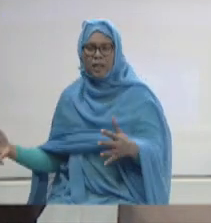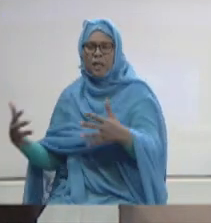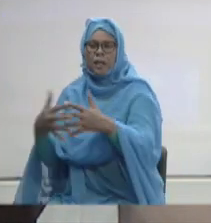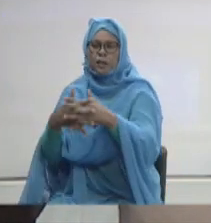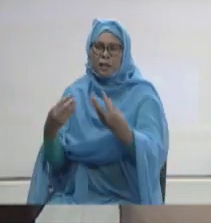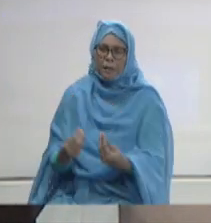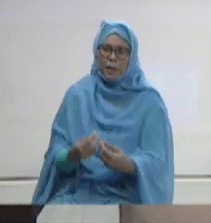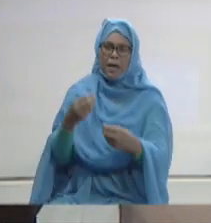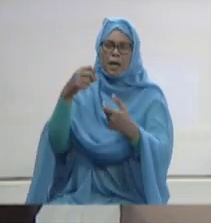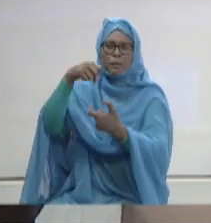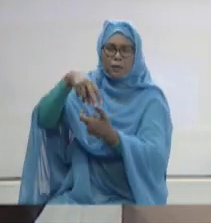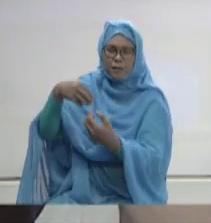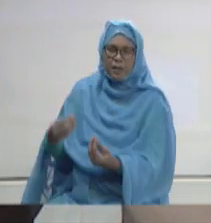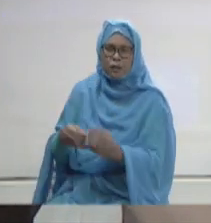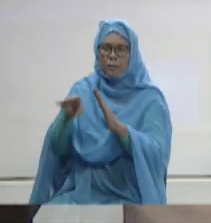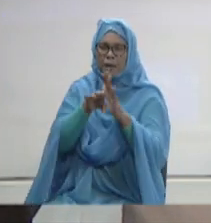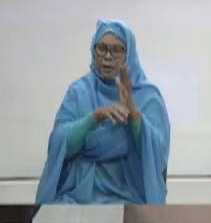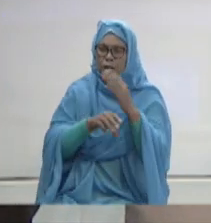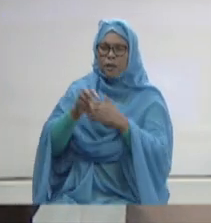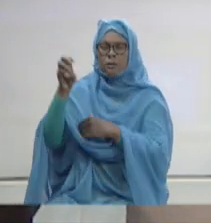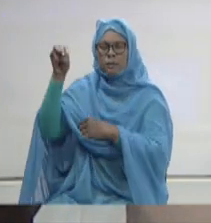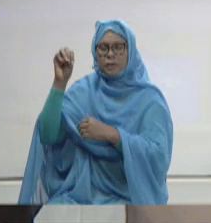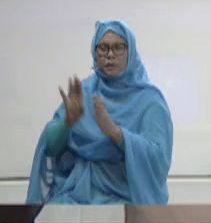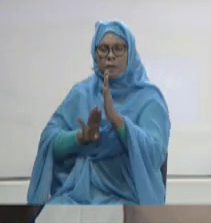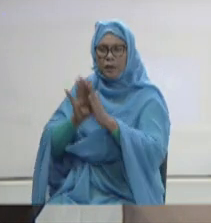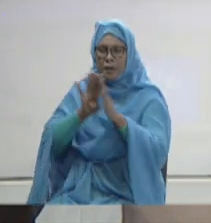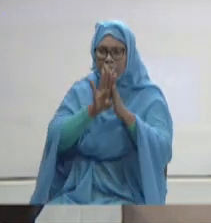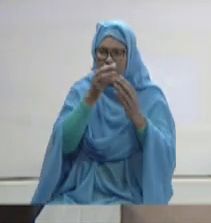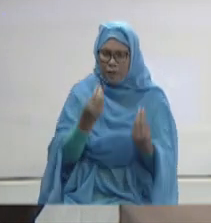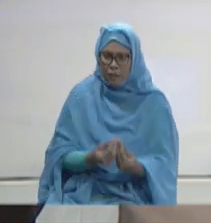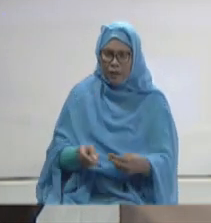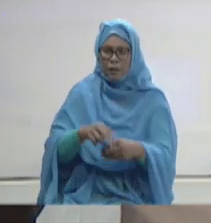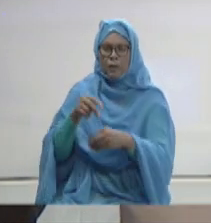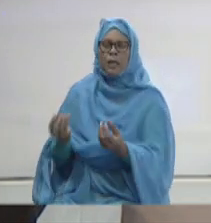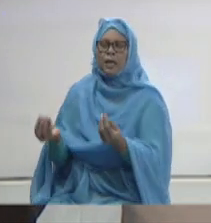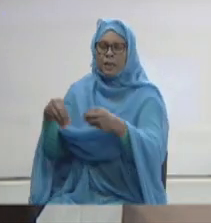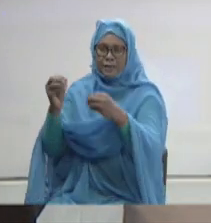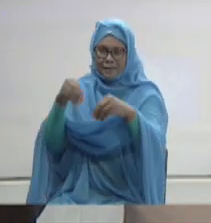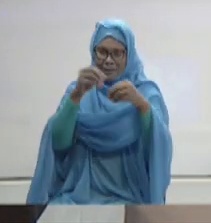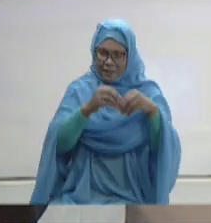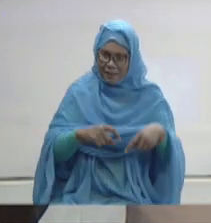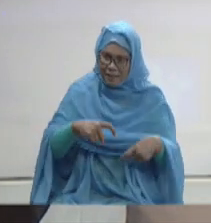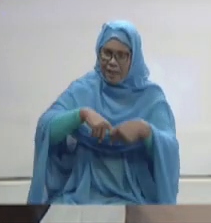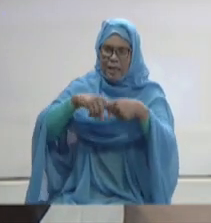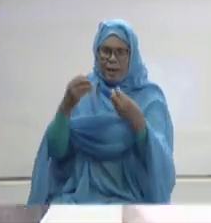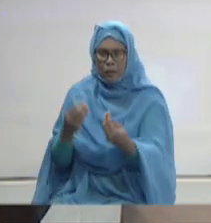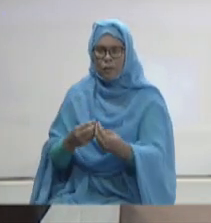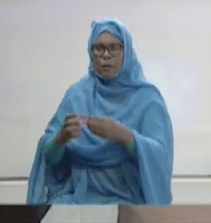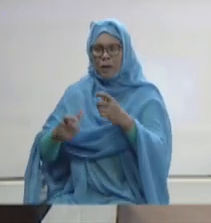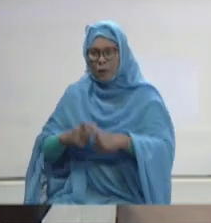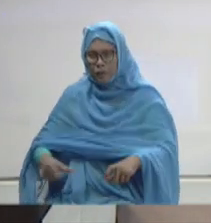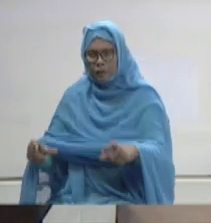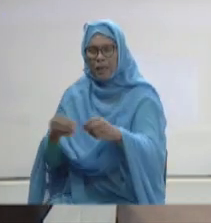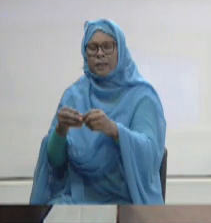الموريتانيه وبرنامج الامم المتح المتحده الانمائي والعمل على تعزيز هذه الشراكه واضاف انه خلال اجتماع المبعوثين